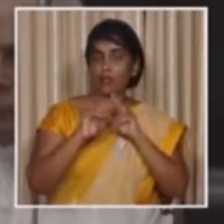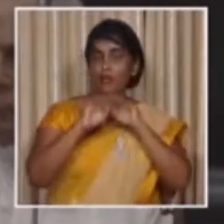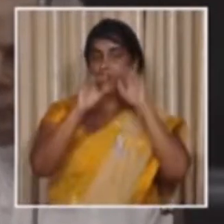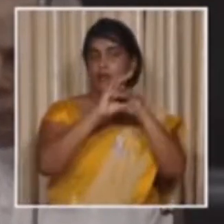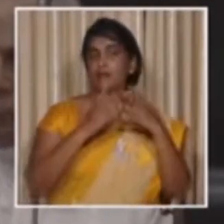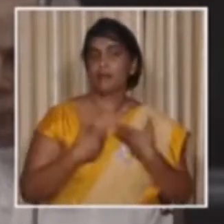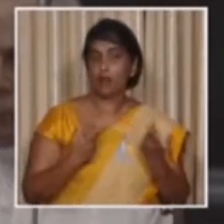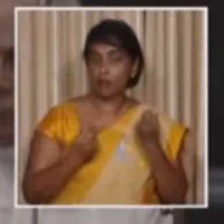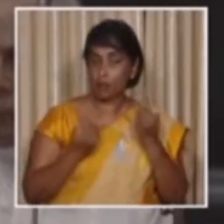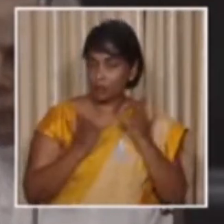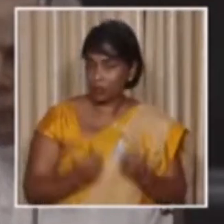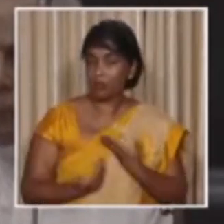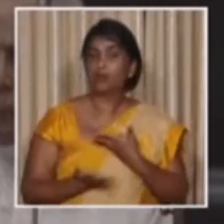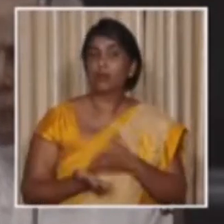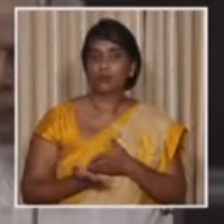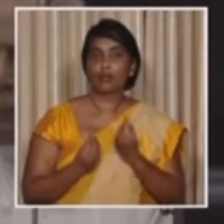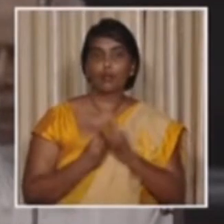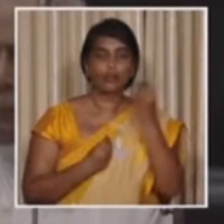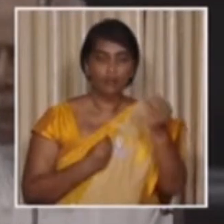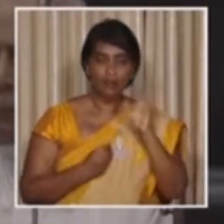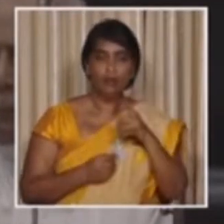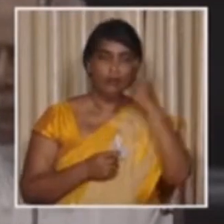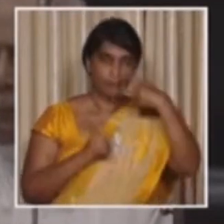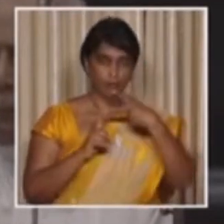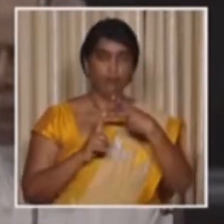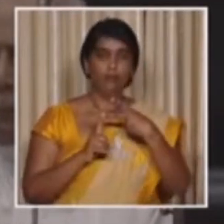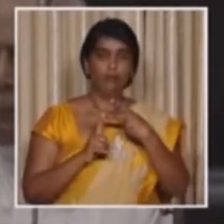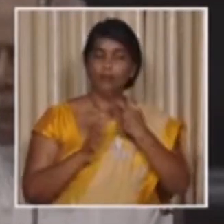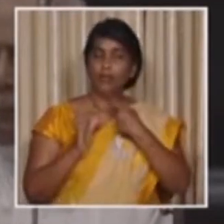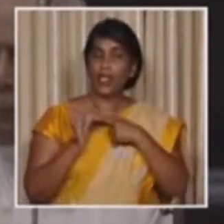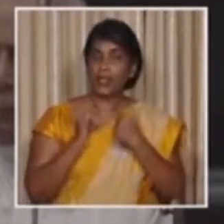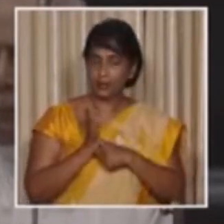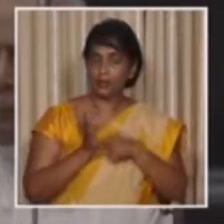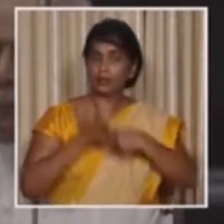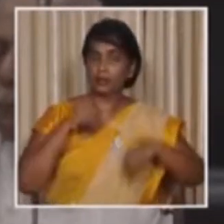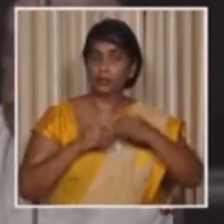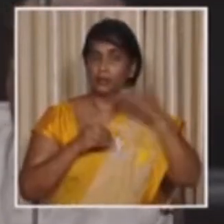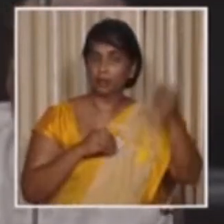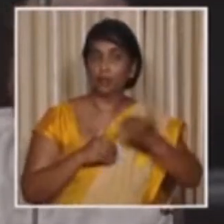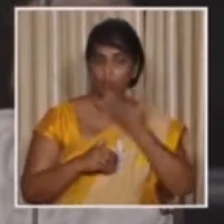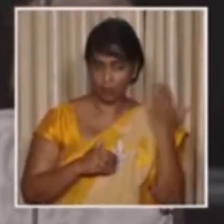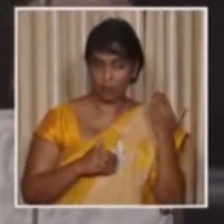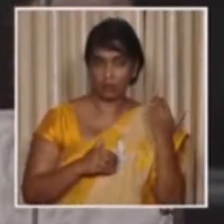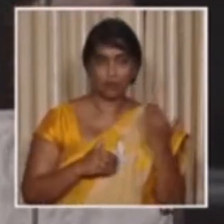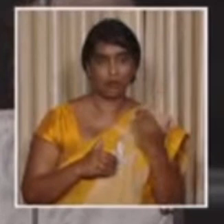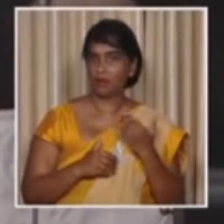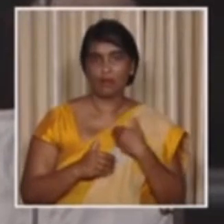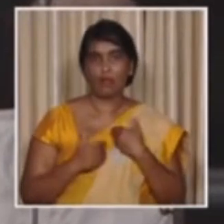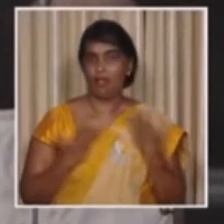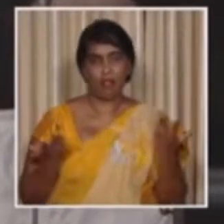ඉතින් තියෙන මුදල් අනුව මුදල් දෙන්න ඕනේ දෙවෙනි එක ඇහුවා චක්‍රලේඛනයකින් ඡන්දයක් කල් දාන්න පුළුවන්ද කියලා මම කියන්නේ